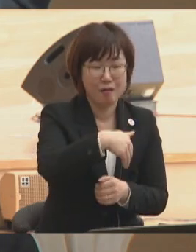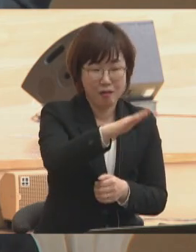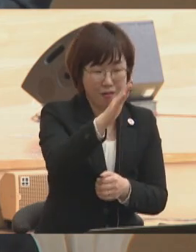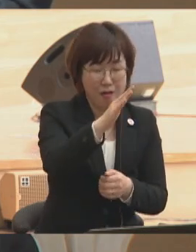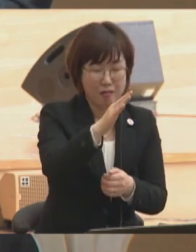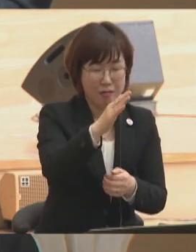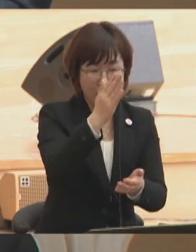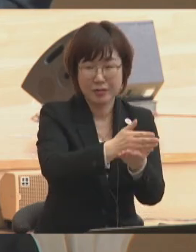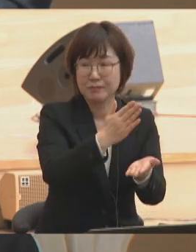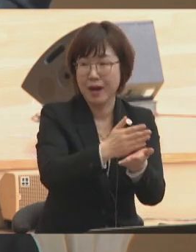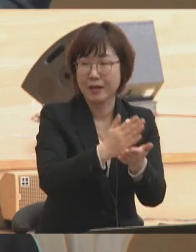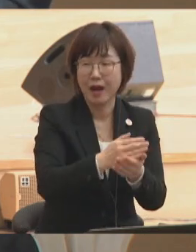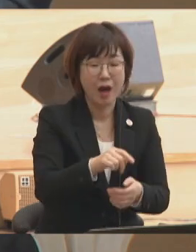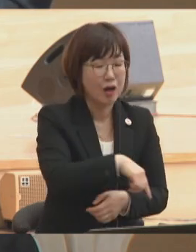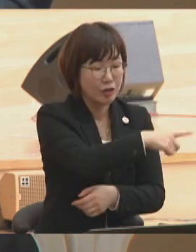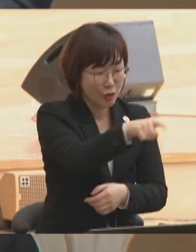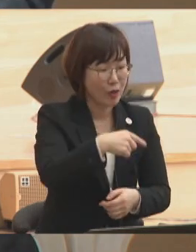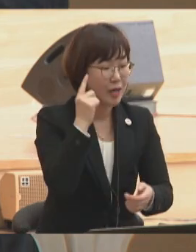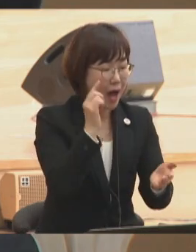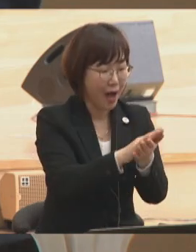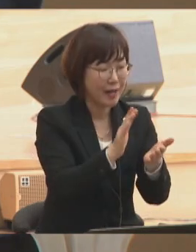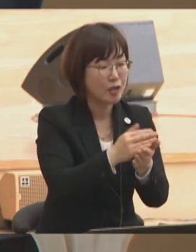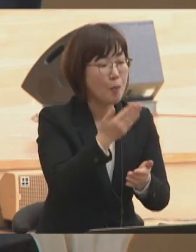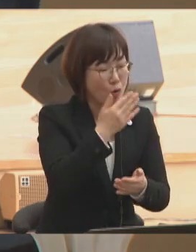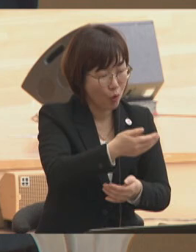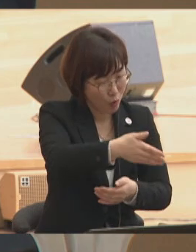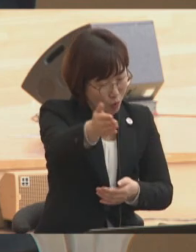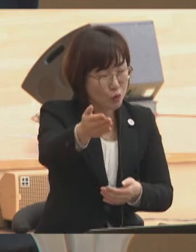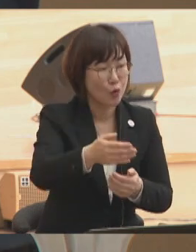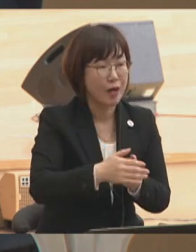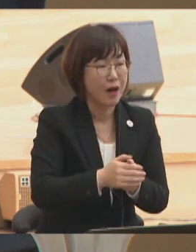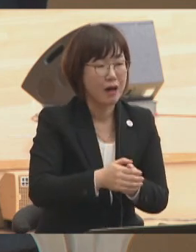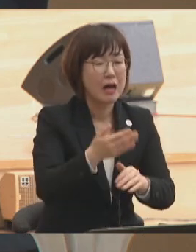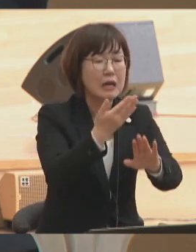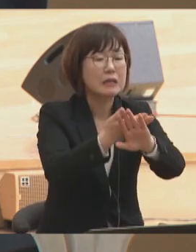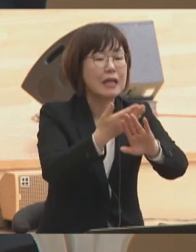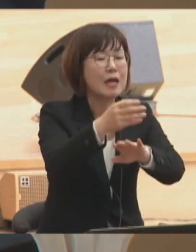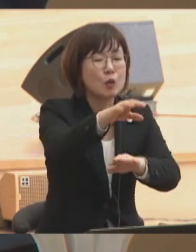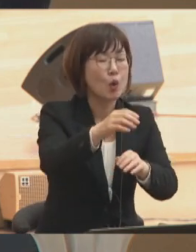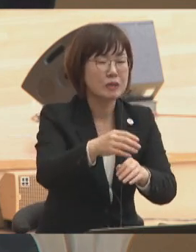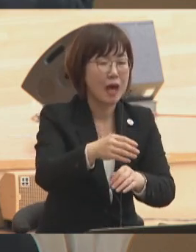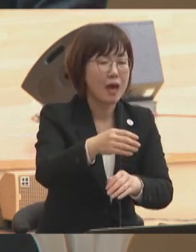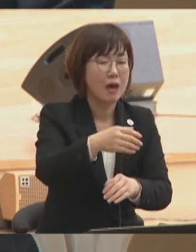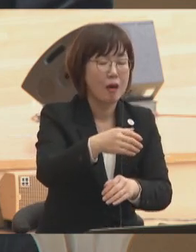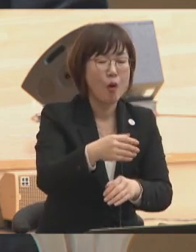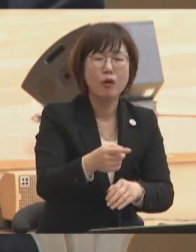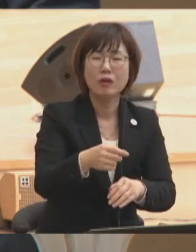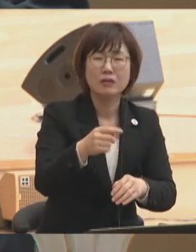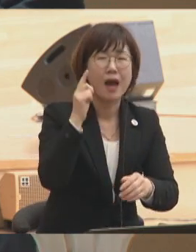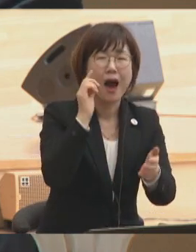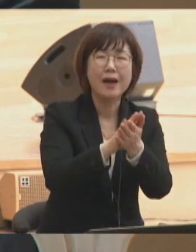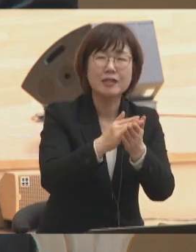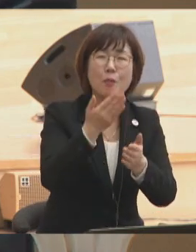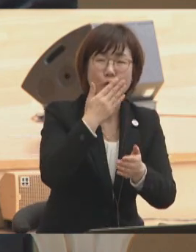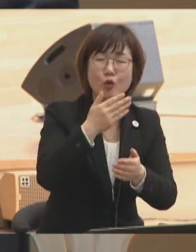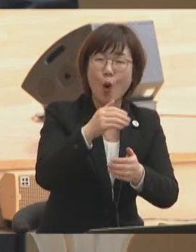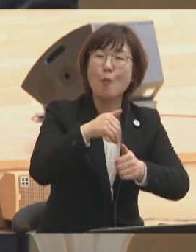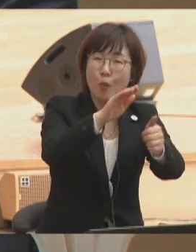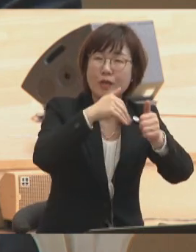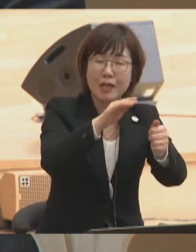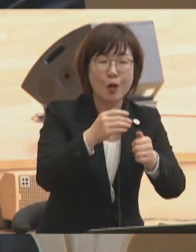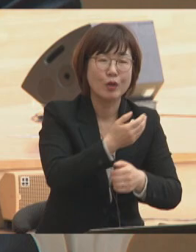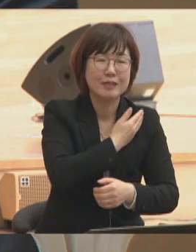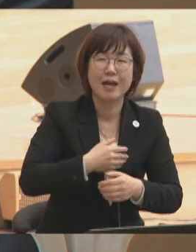갈 곳 없다, 너희가 먹을 것을 주라. 아니 딴 데 보내서 사서 알아서 먹도록 합시다 라고 제자들은 그렇게